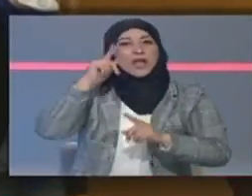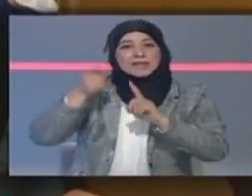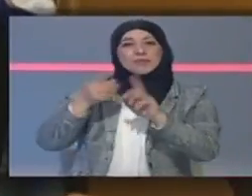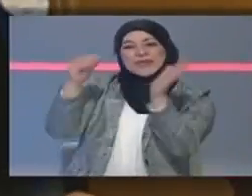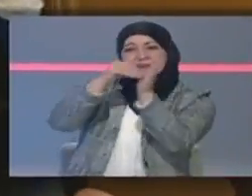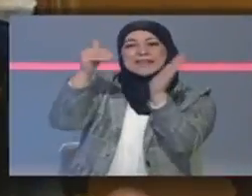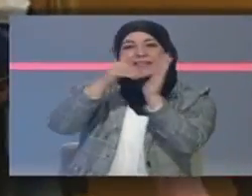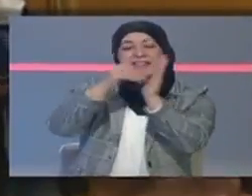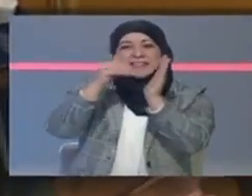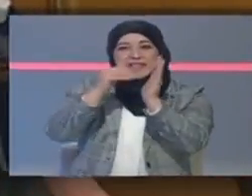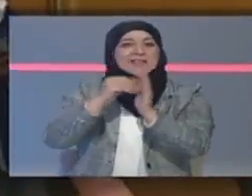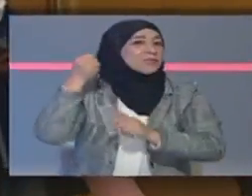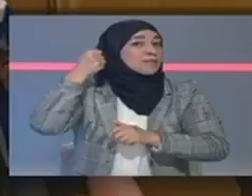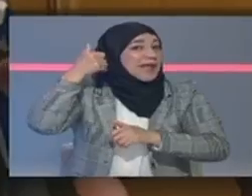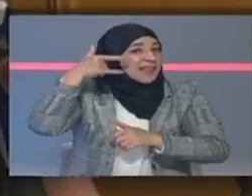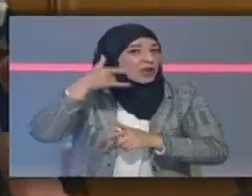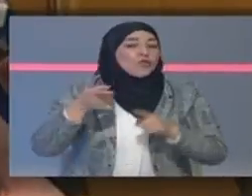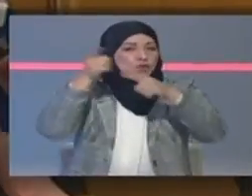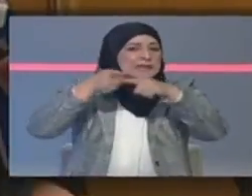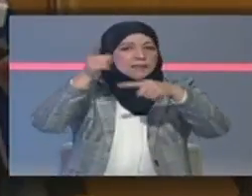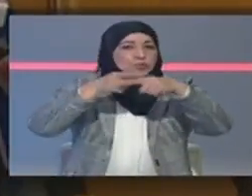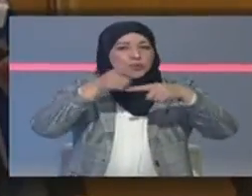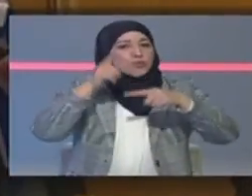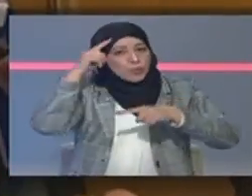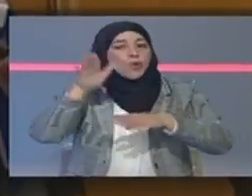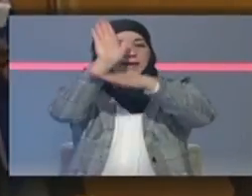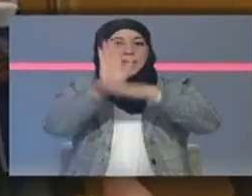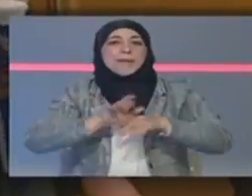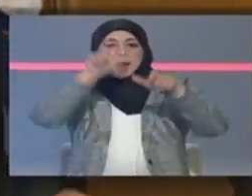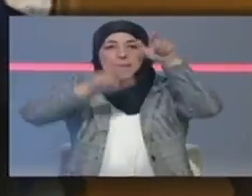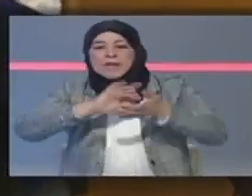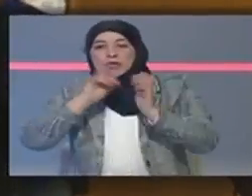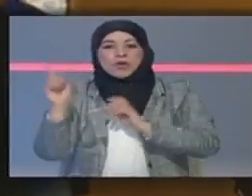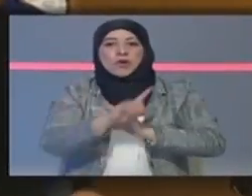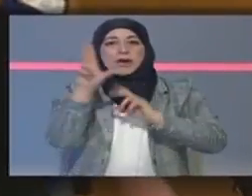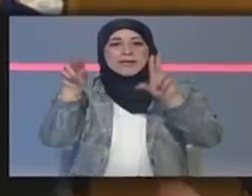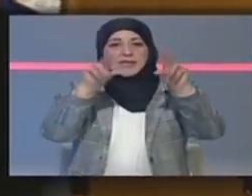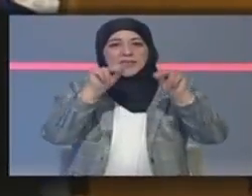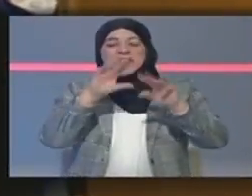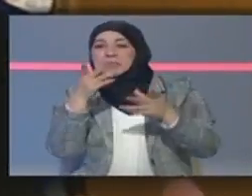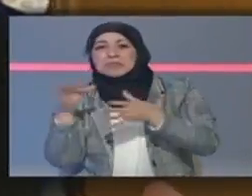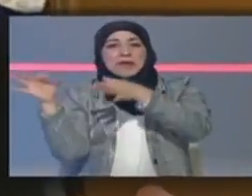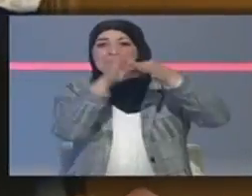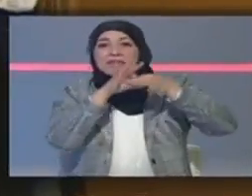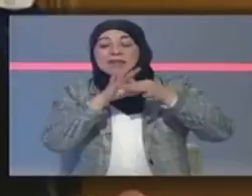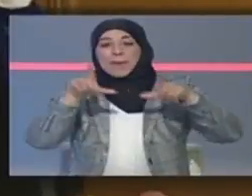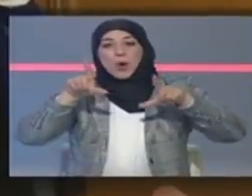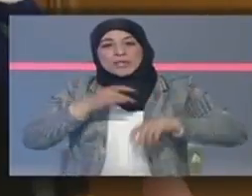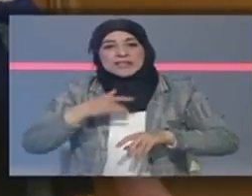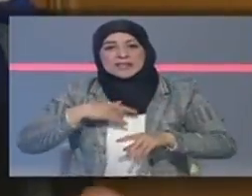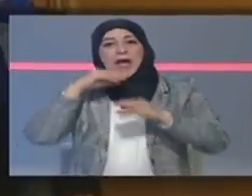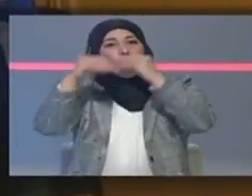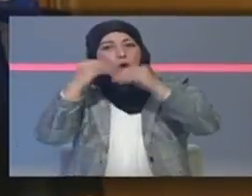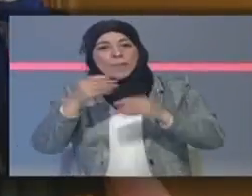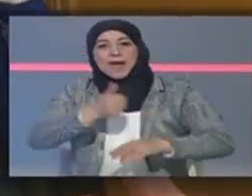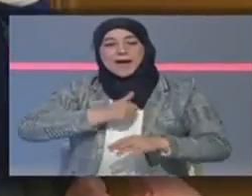الحل الوحيد اللي موجود، فنشغلوا المنظومة الصحية كلها سواء كان بقطاع الخاص أو القطاع العام. قريبا